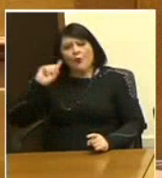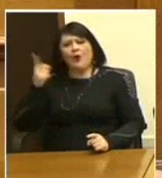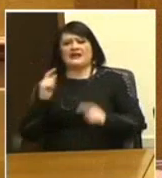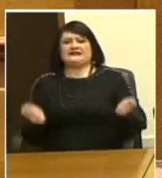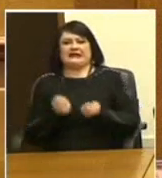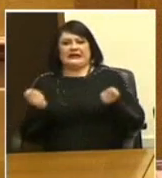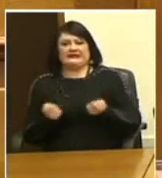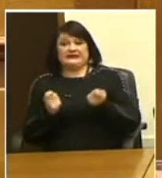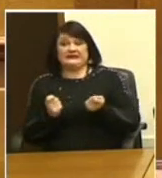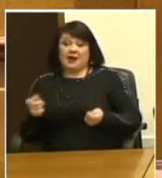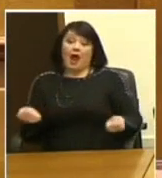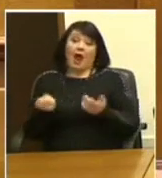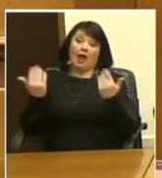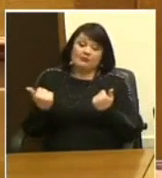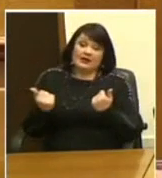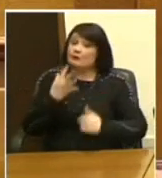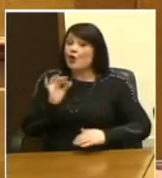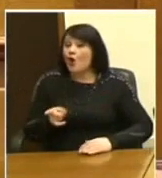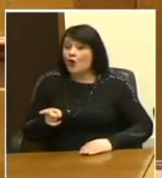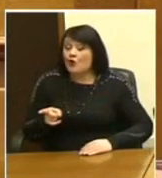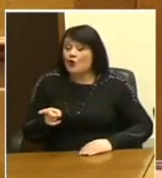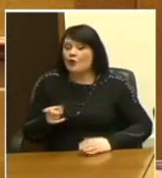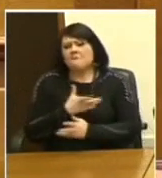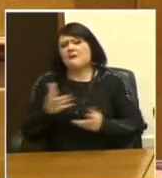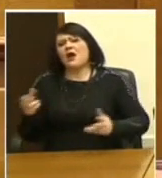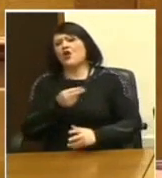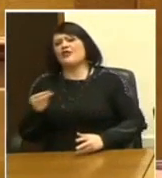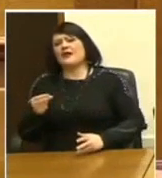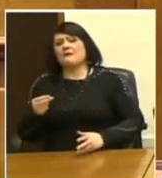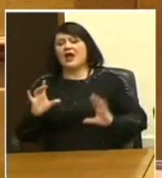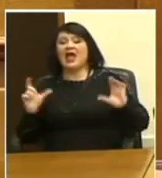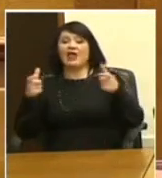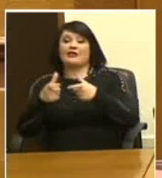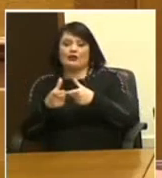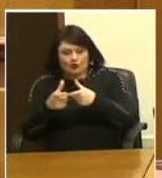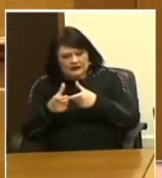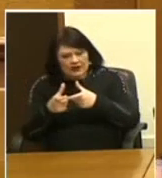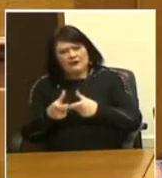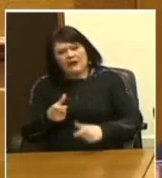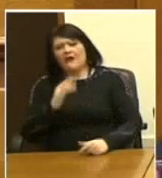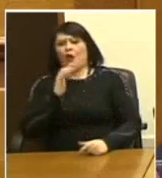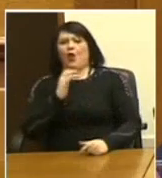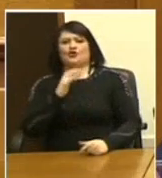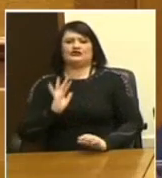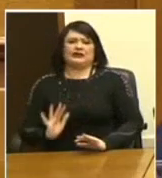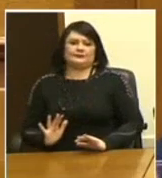γιατί υπήρχε το μεγάλο ζήτημα της εθνότητας και της γλώσσας. Μιας γλώσσας η